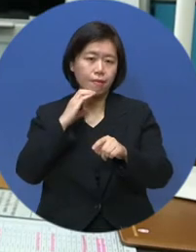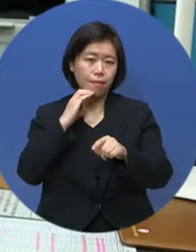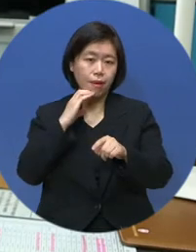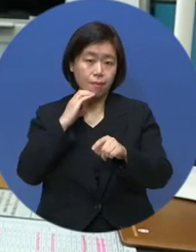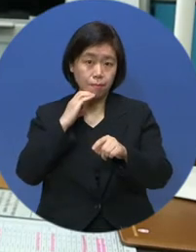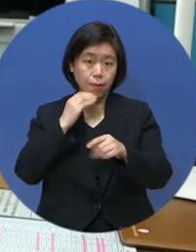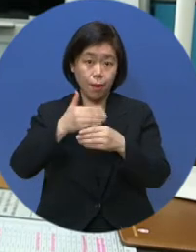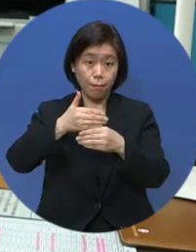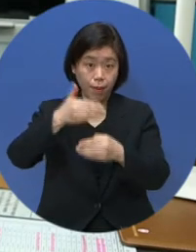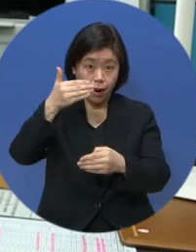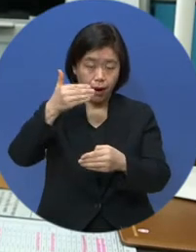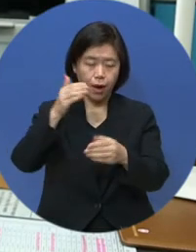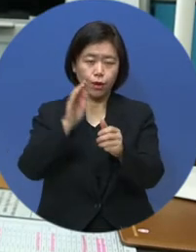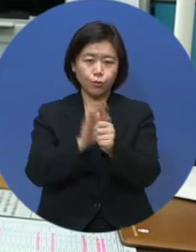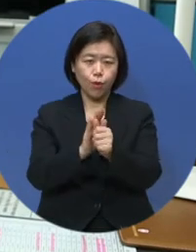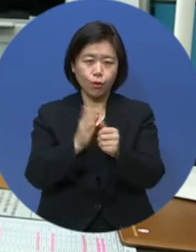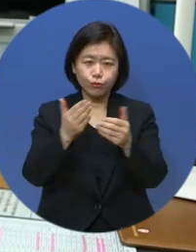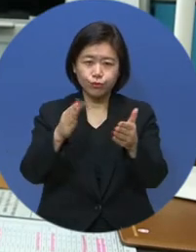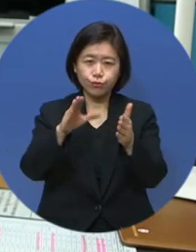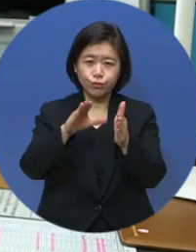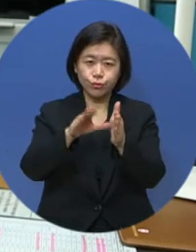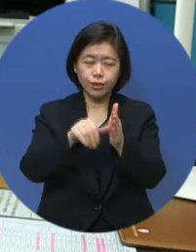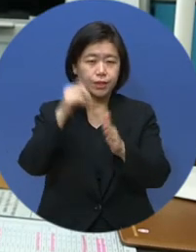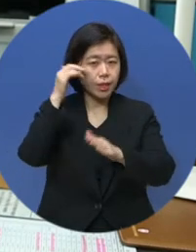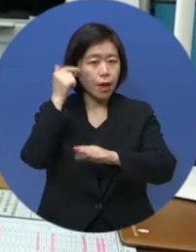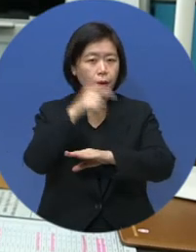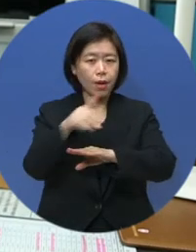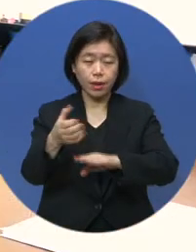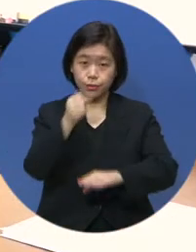있는 그런 모델을 만들어 보고 싶은 마음이 있습니다.